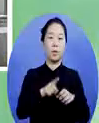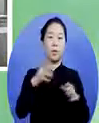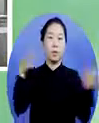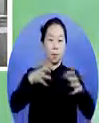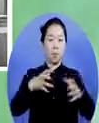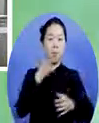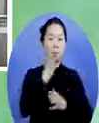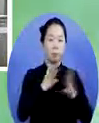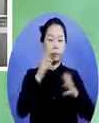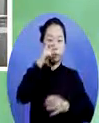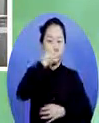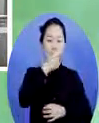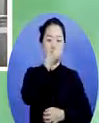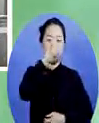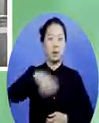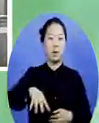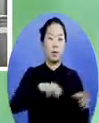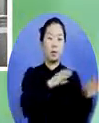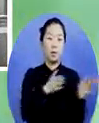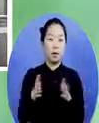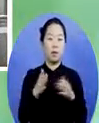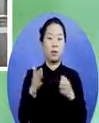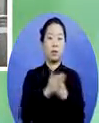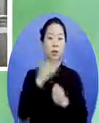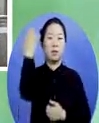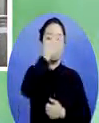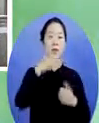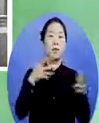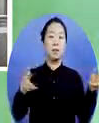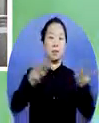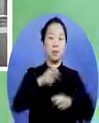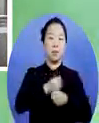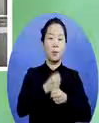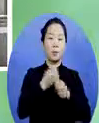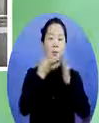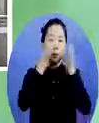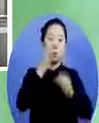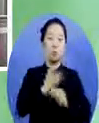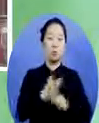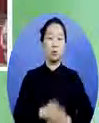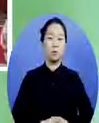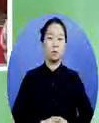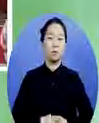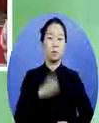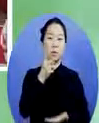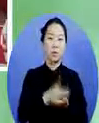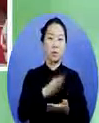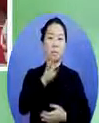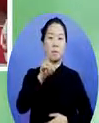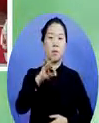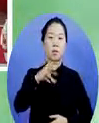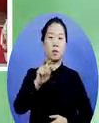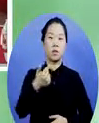낙엽 청소 및 잡초제거 쓰레기 수거를 통해 쾌적한 소공원 을 만드는데 앞장서고 있습니다 천안시